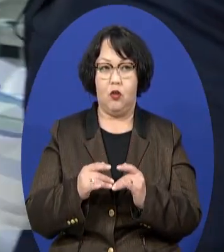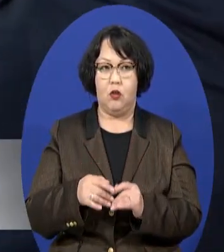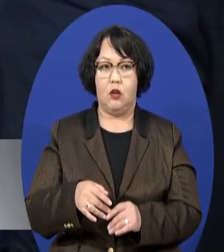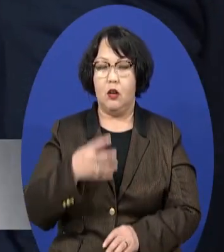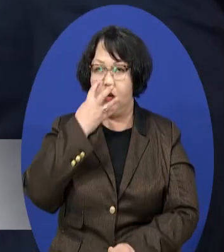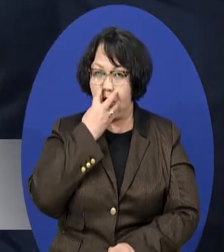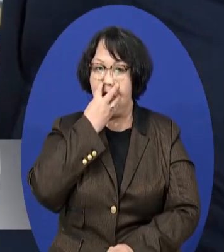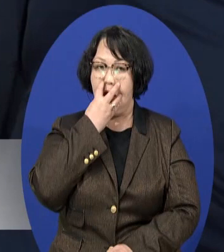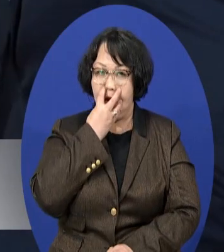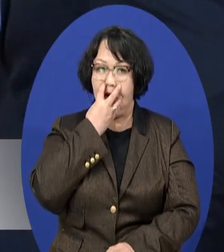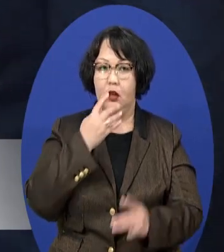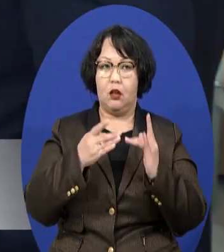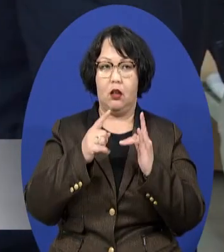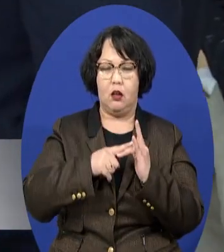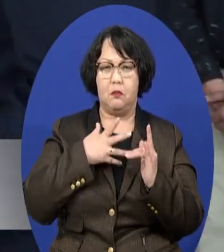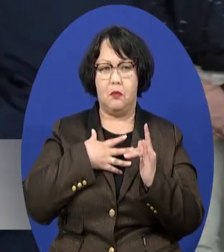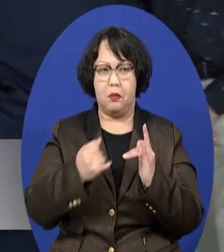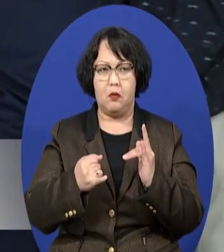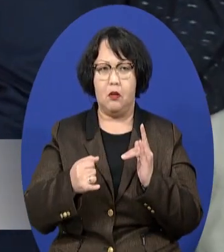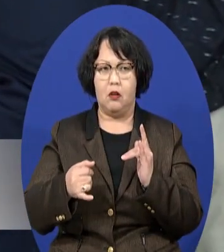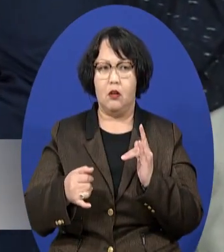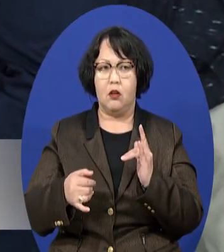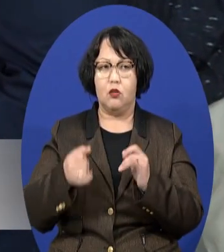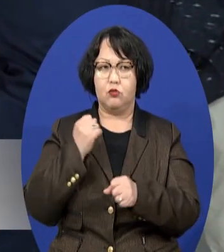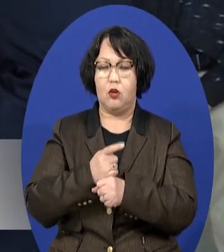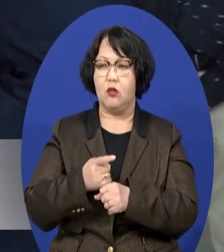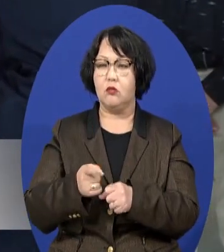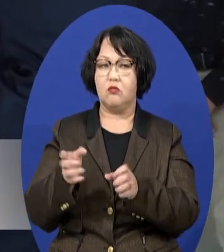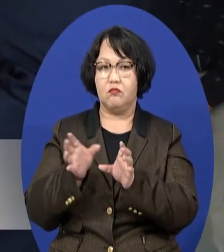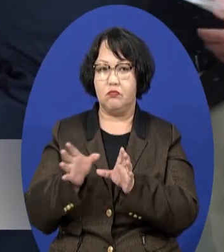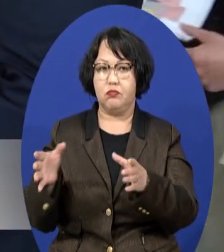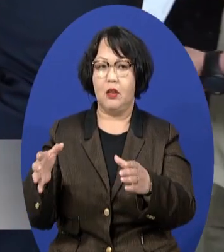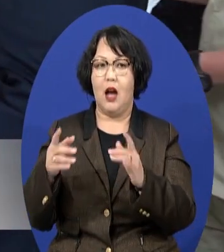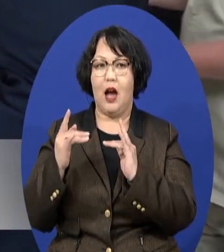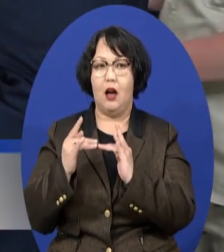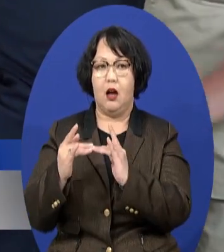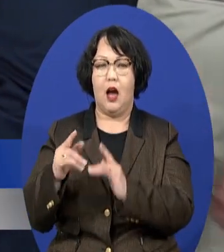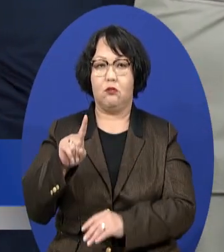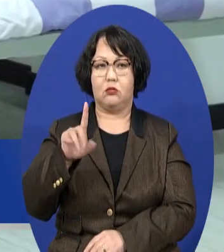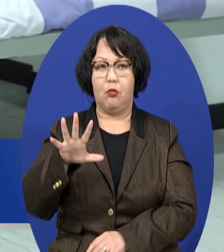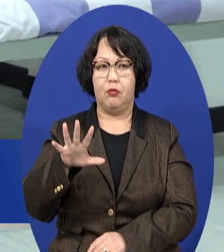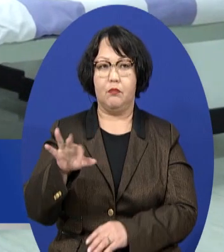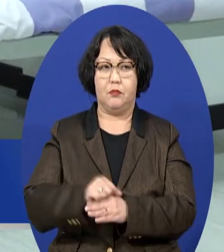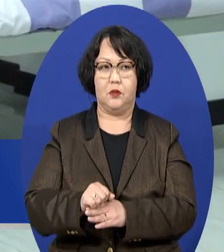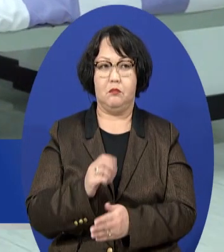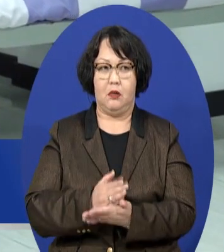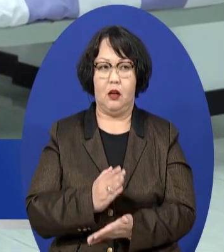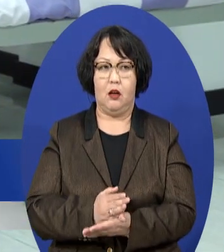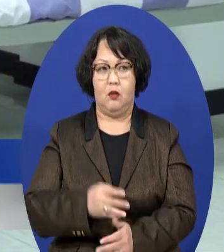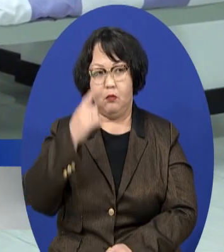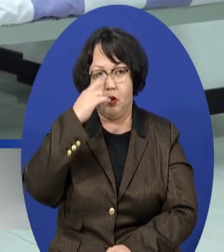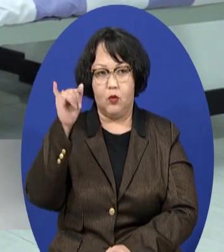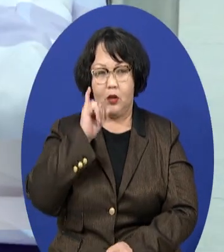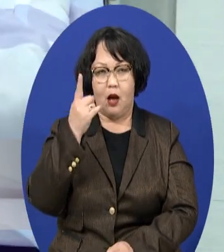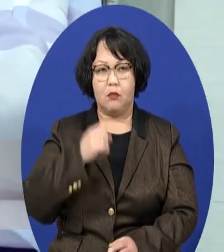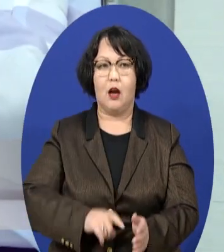эрчим бас хүмүүс хүндэрч хүмүүс эрчим тэмцэлгээний зориултаа тэр болонд 15 орын хэлтсэн байгаа. Монгол хамгийн анх